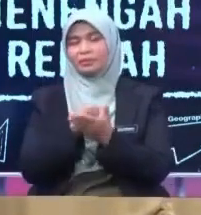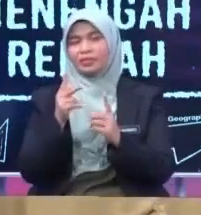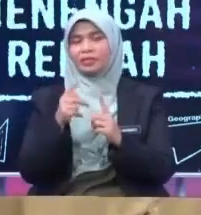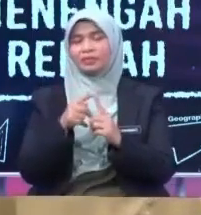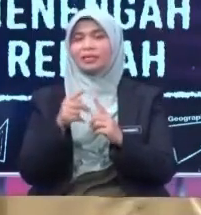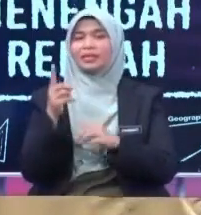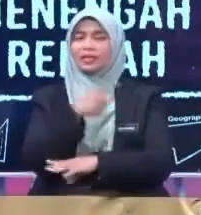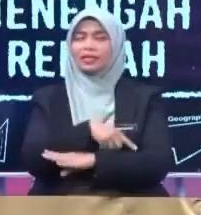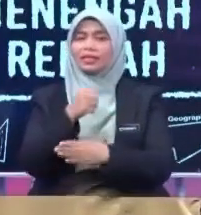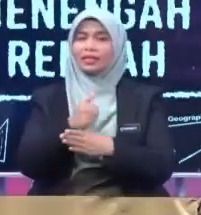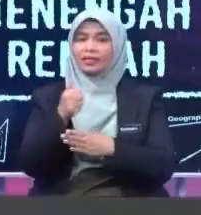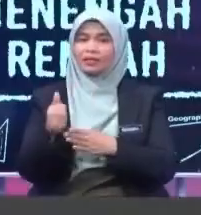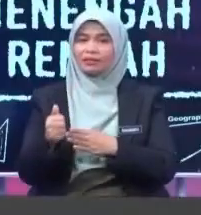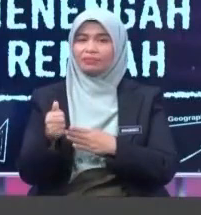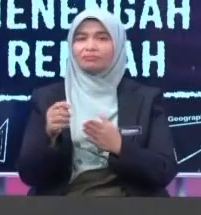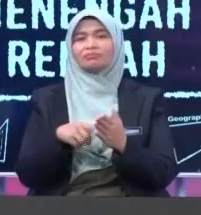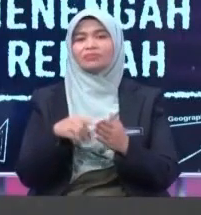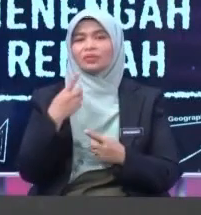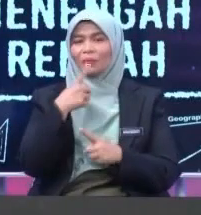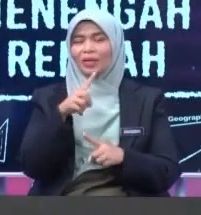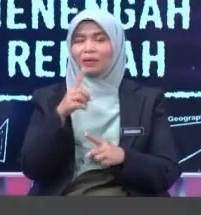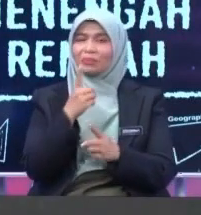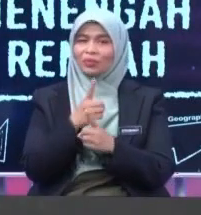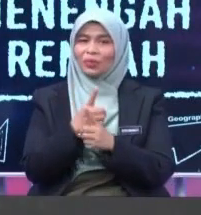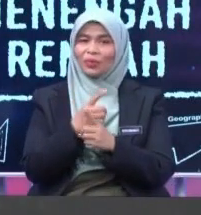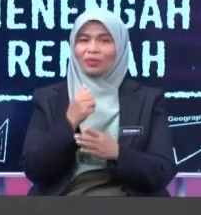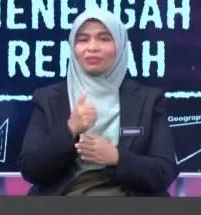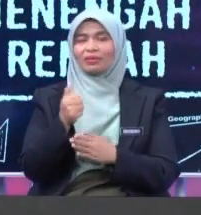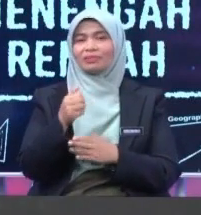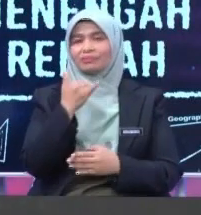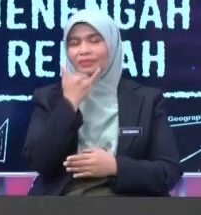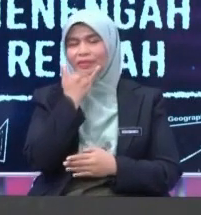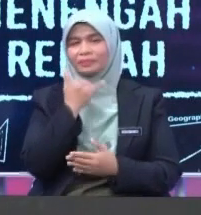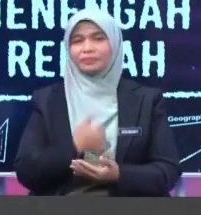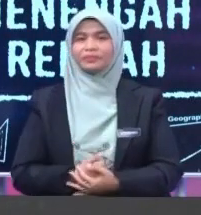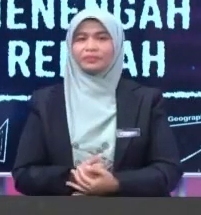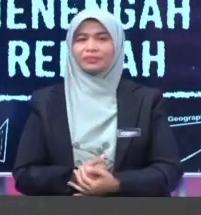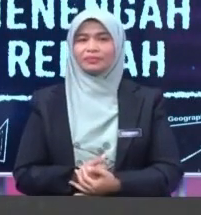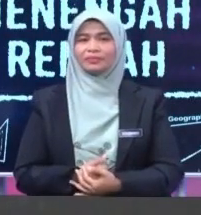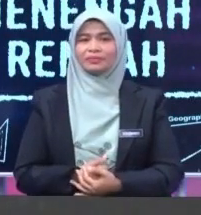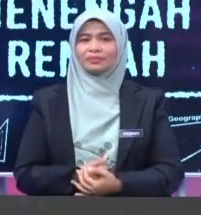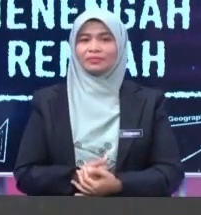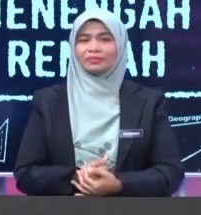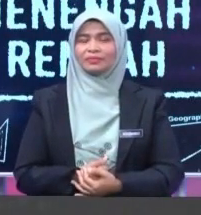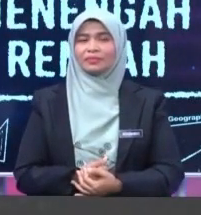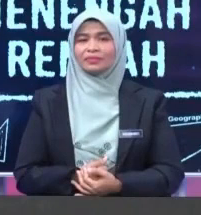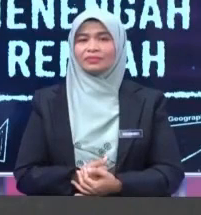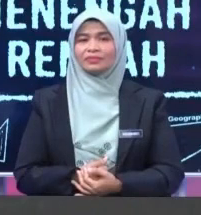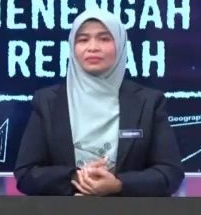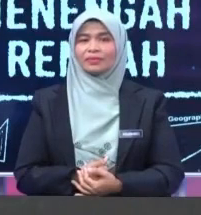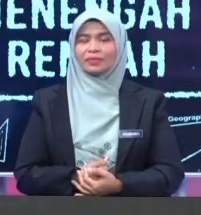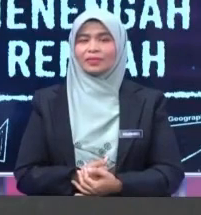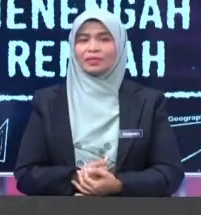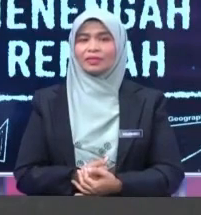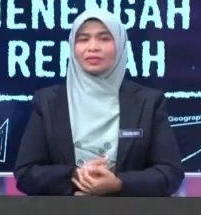jawapannya, betul atau salah? Okey, boleh angkat jawapan anda. Seorang dah angkat, dua dah angkat. Okey, semua dah